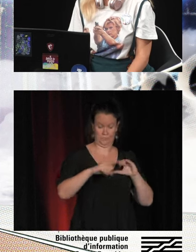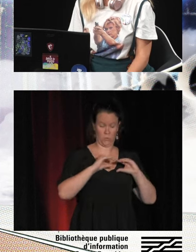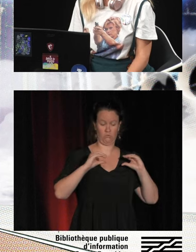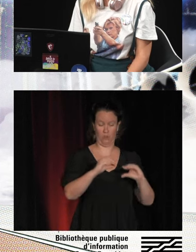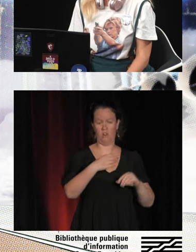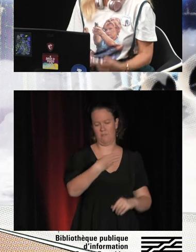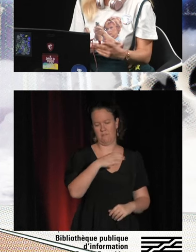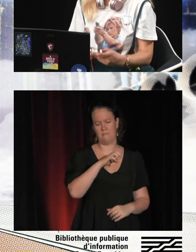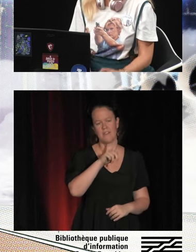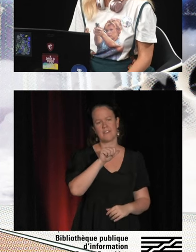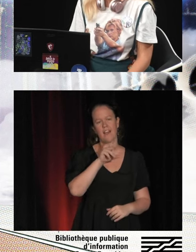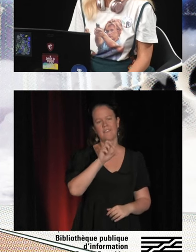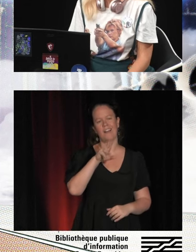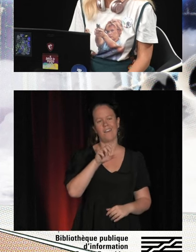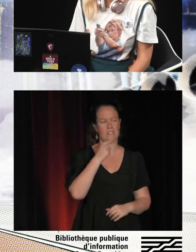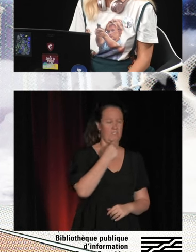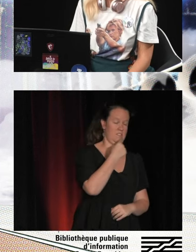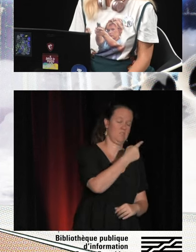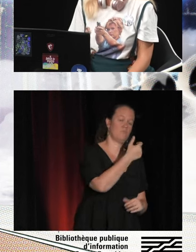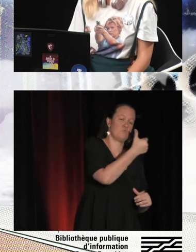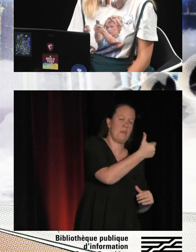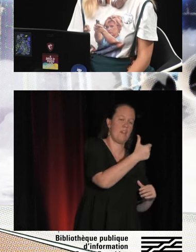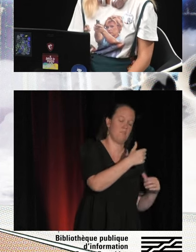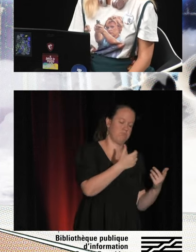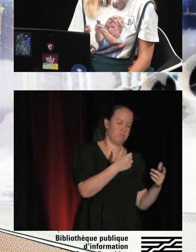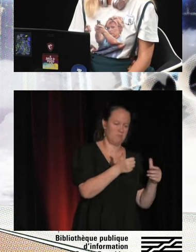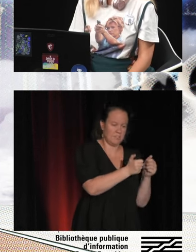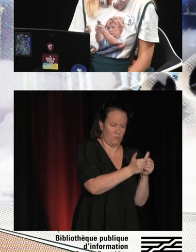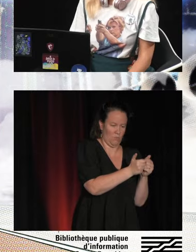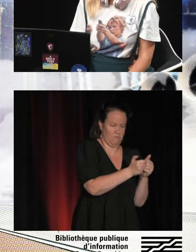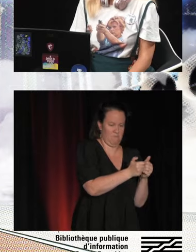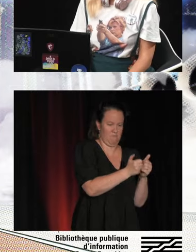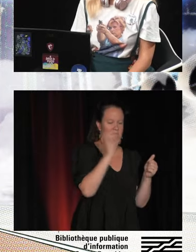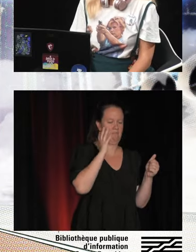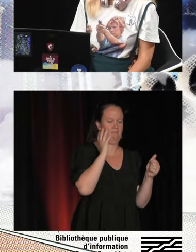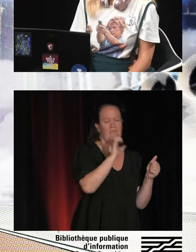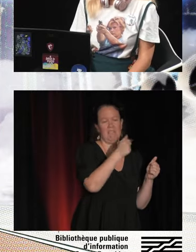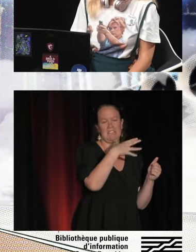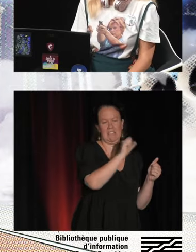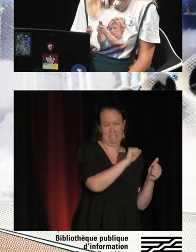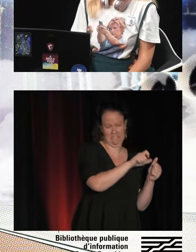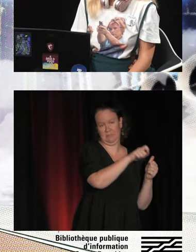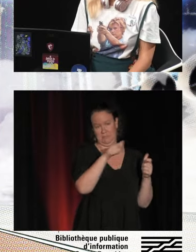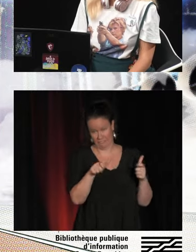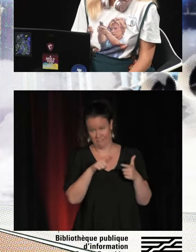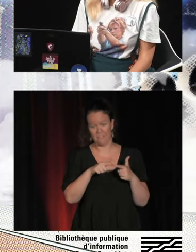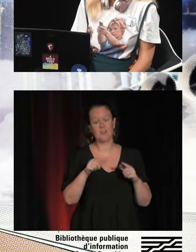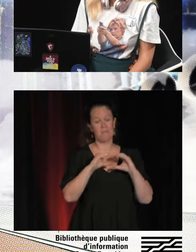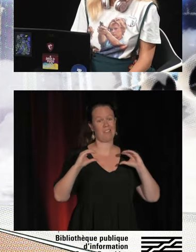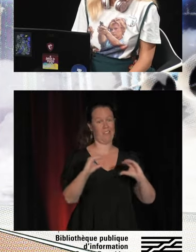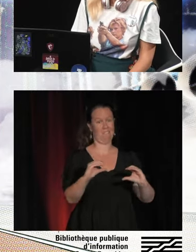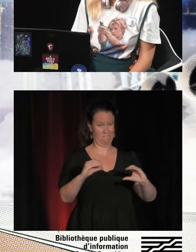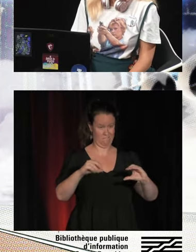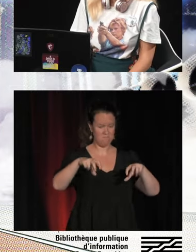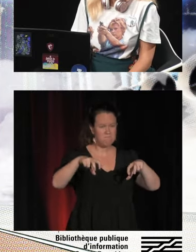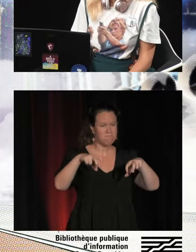après la version SNES. Là, on est sur la version Super Nintendo. J'ai rage quit la version Mega Drive. Alors que c'est à peu près le même